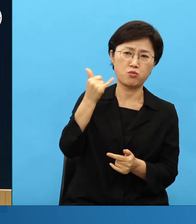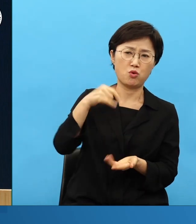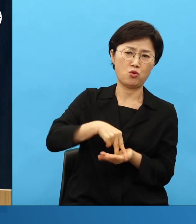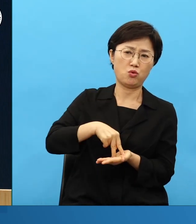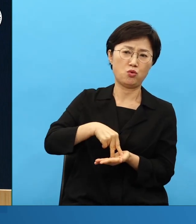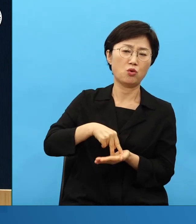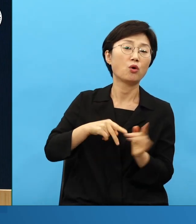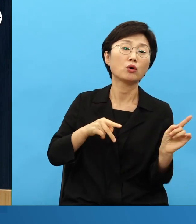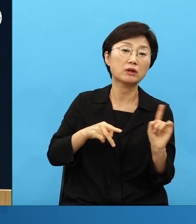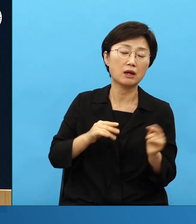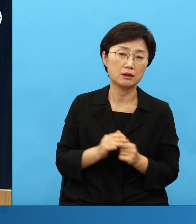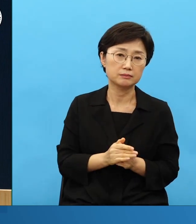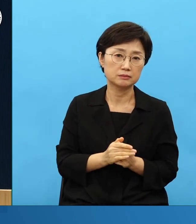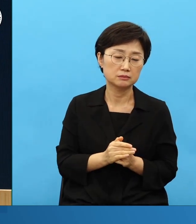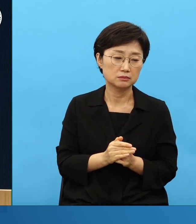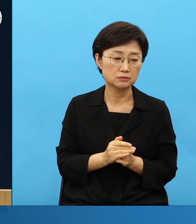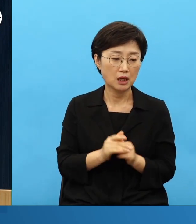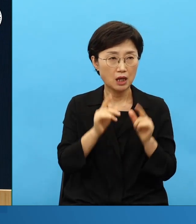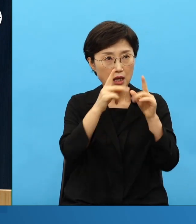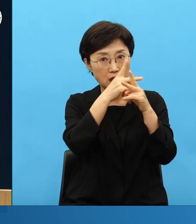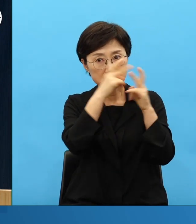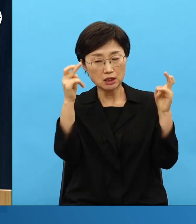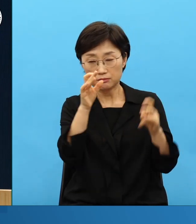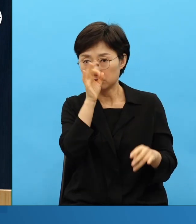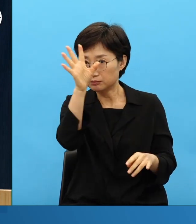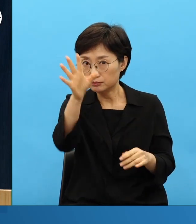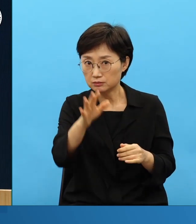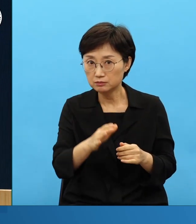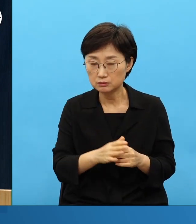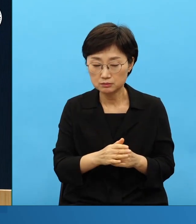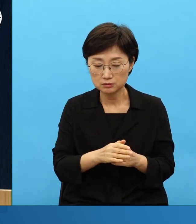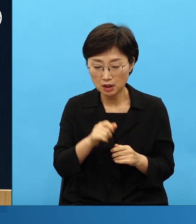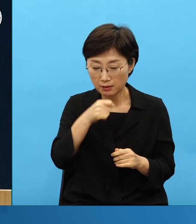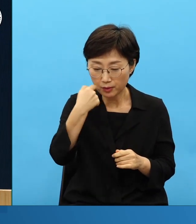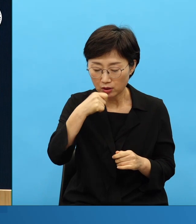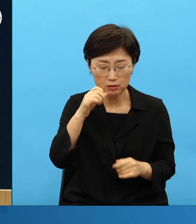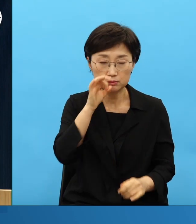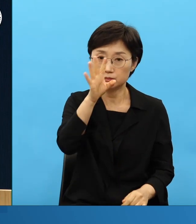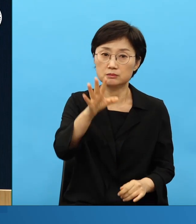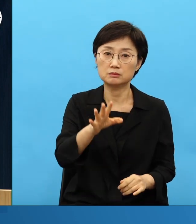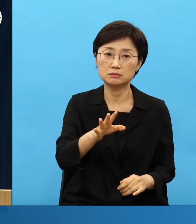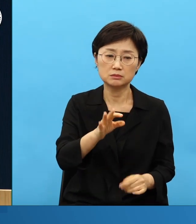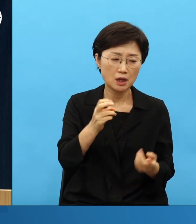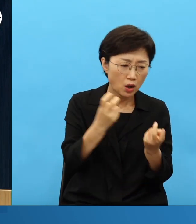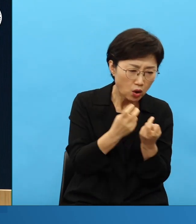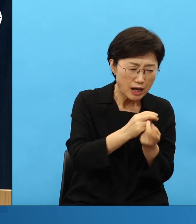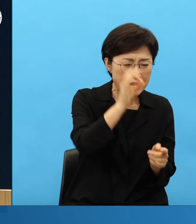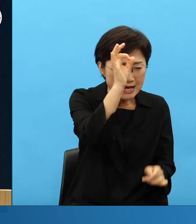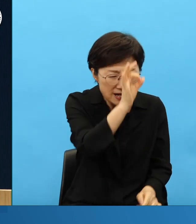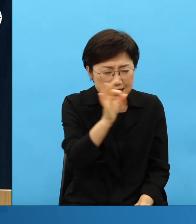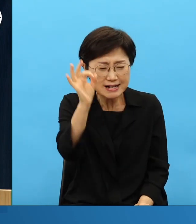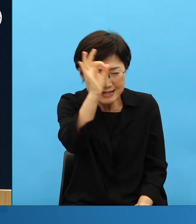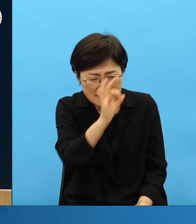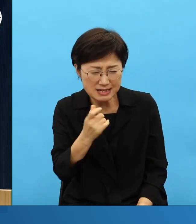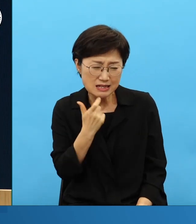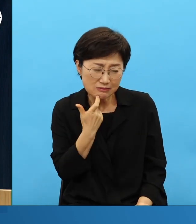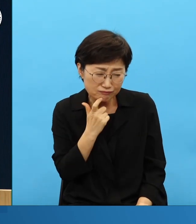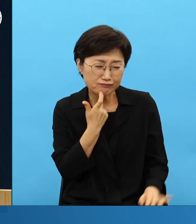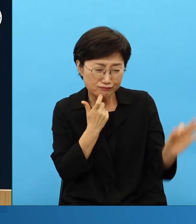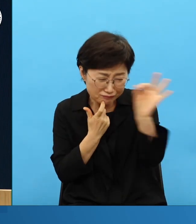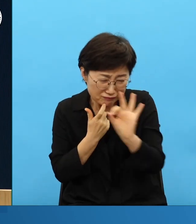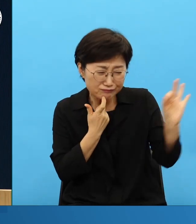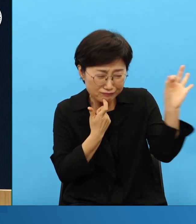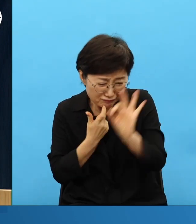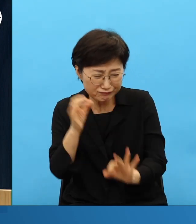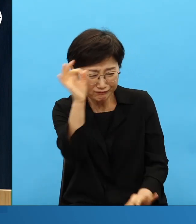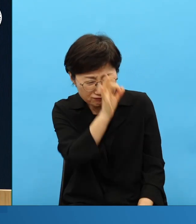때까지 잠도 뭐 제대로 못 자고 음식도 제대로 못 먹고 막 찾을 겁니다. But his parents won't be able to sleep, won't be able to